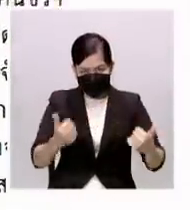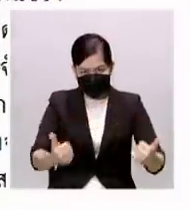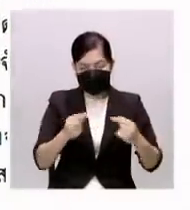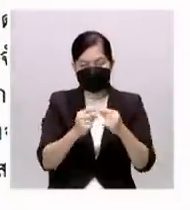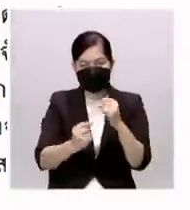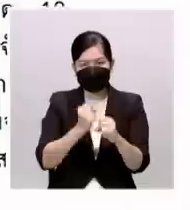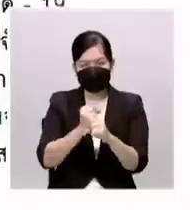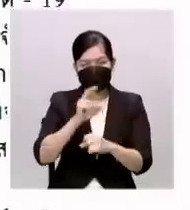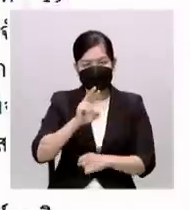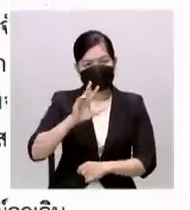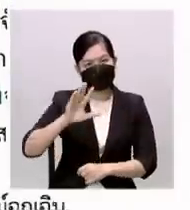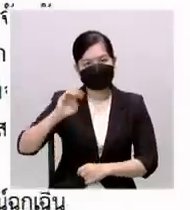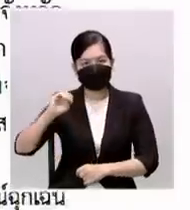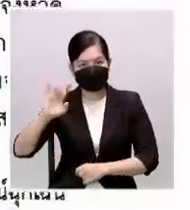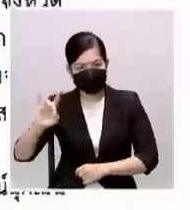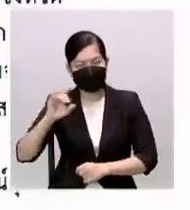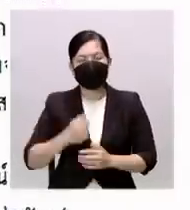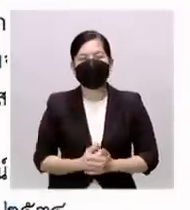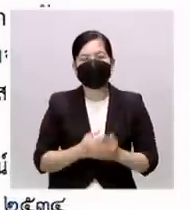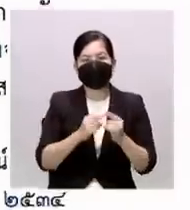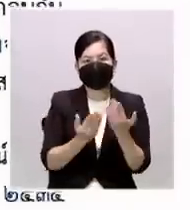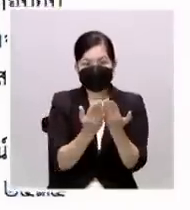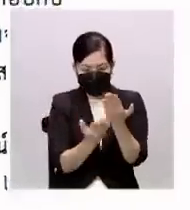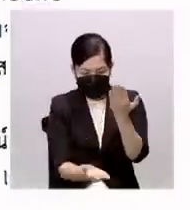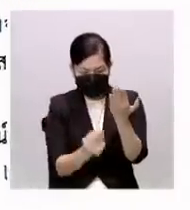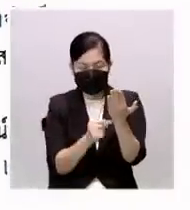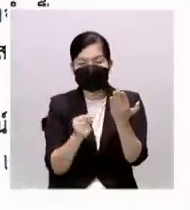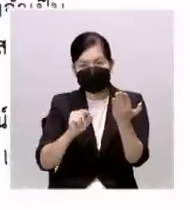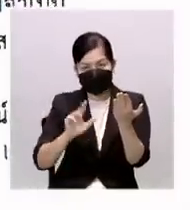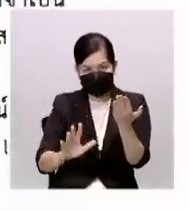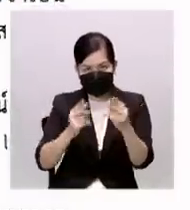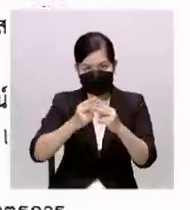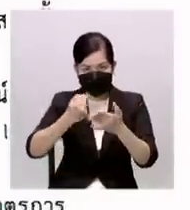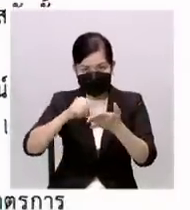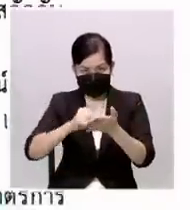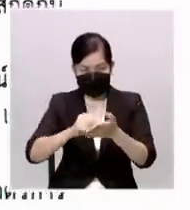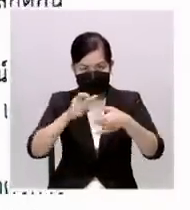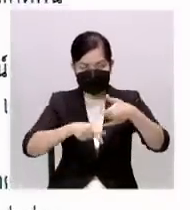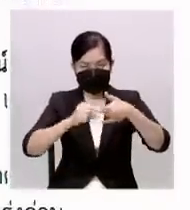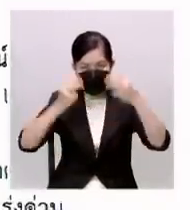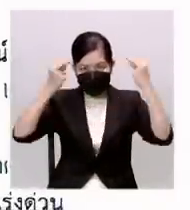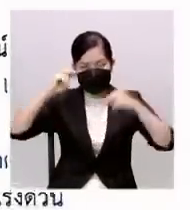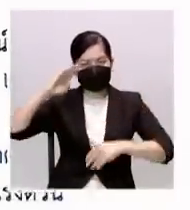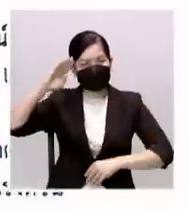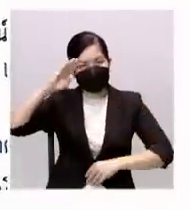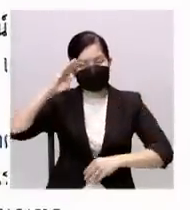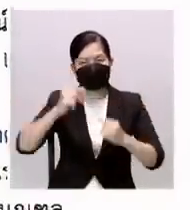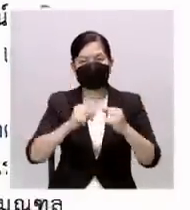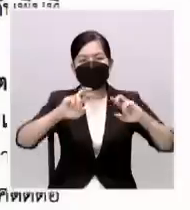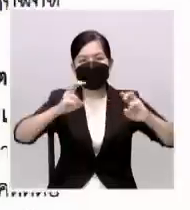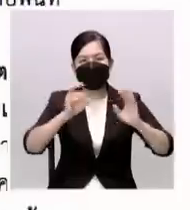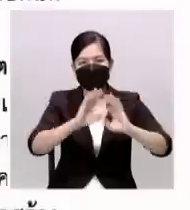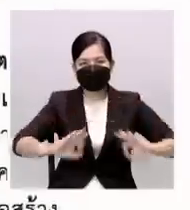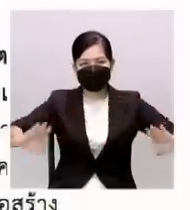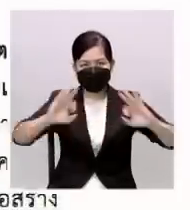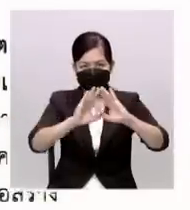ช2548ฉบับที่25ลงนามโดยพลเอกประยุทธ์จันทร์โอชานายกรัฐมนตรีซึ่งสาระสำคัญก็คือว่ามี